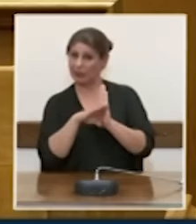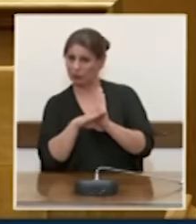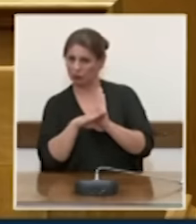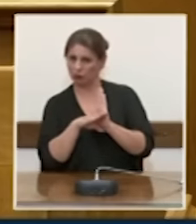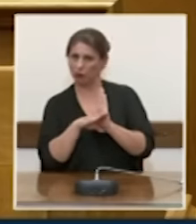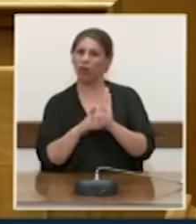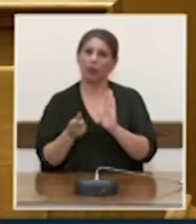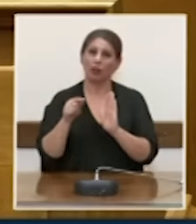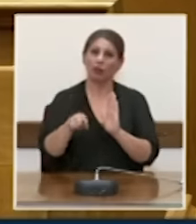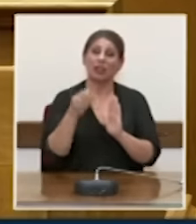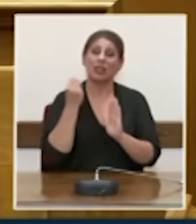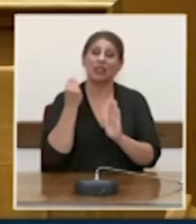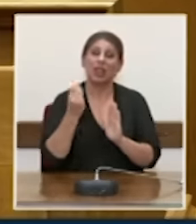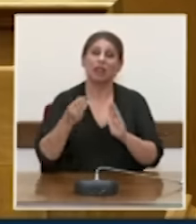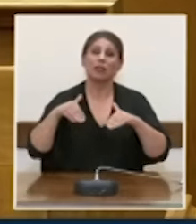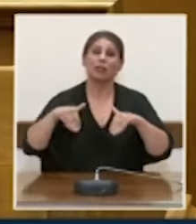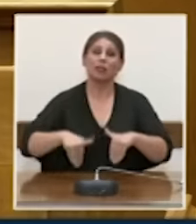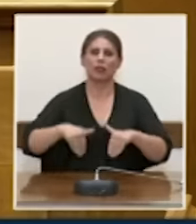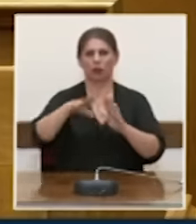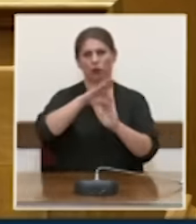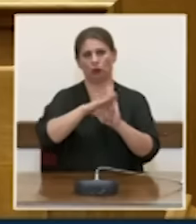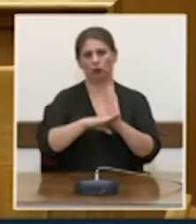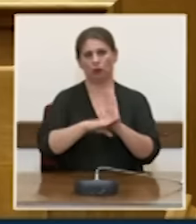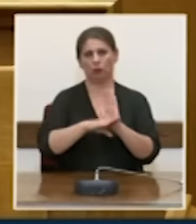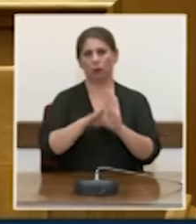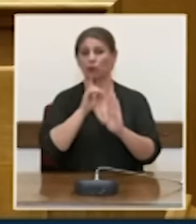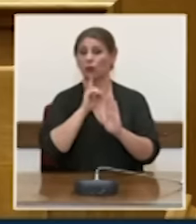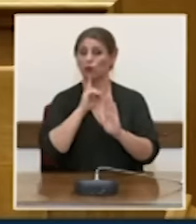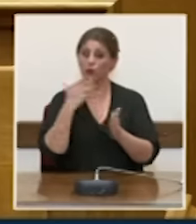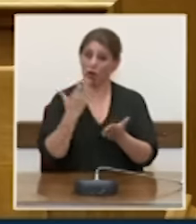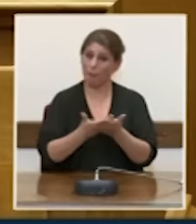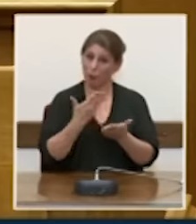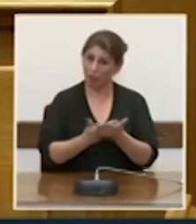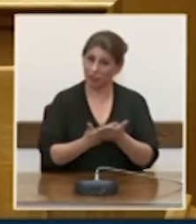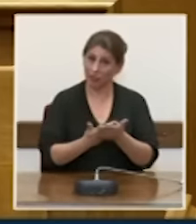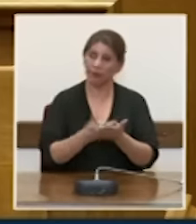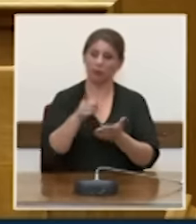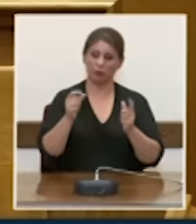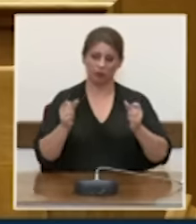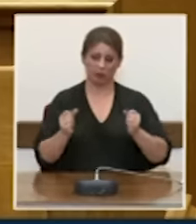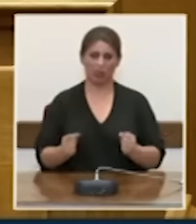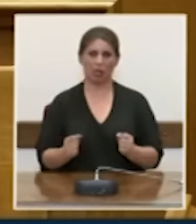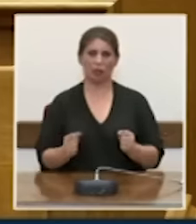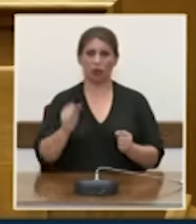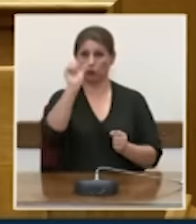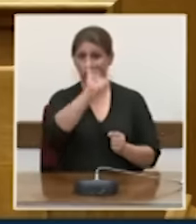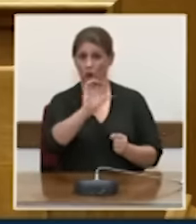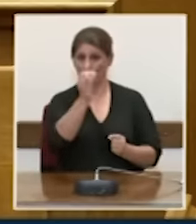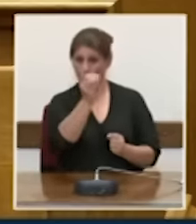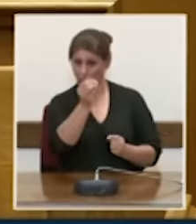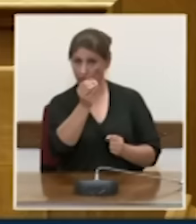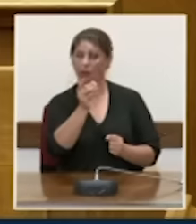είναι οι καλύτεροι υπηρέτες του συστήματος, όπως έχουν αποδείξει και με τη στάση τους στο Ευρωκοινοβούλιο,